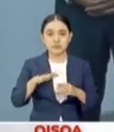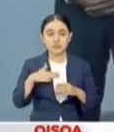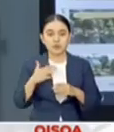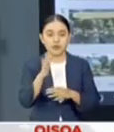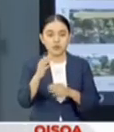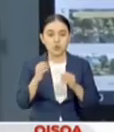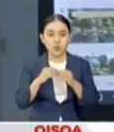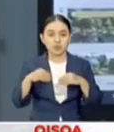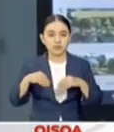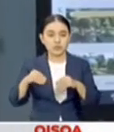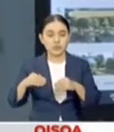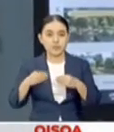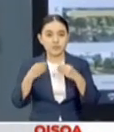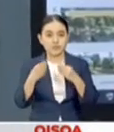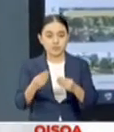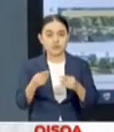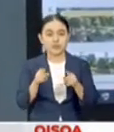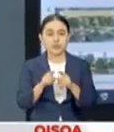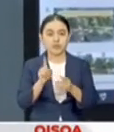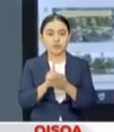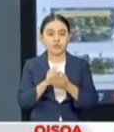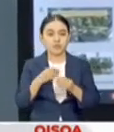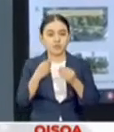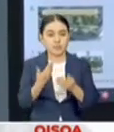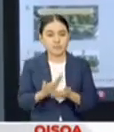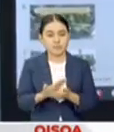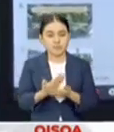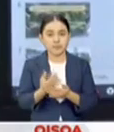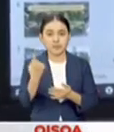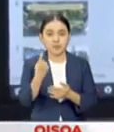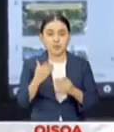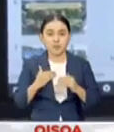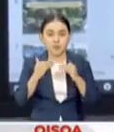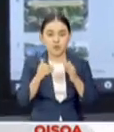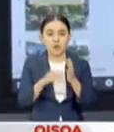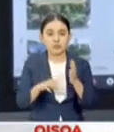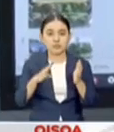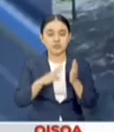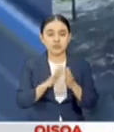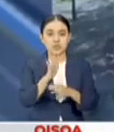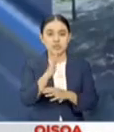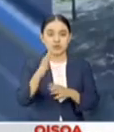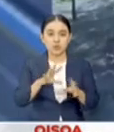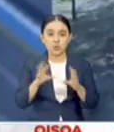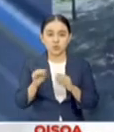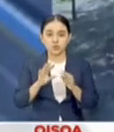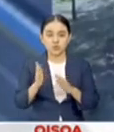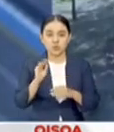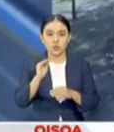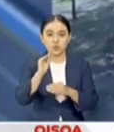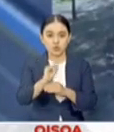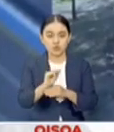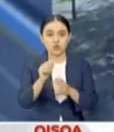hisobiga 10 tup ko'chat ekib berish majburiyatini ham qo'ymoqda. Misol uchun, birinchi bosqichda 69 tup daraxt ko'chirilsa,